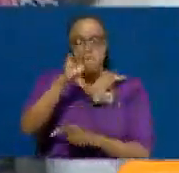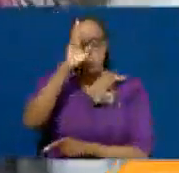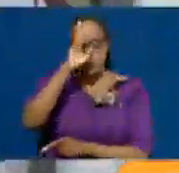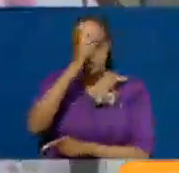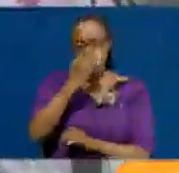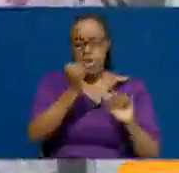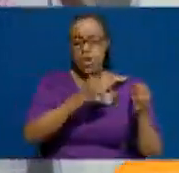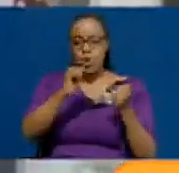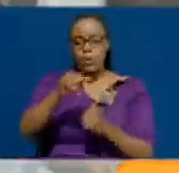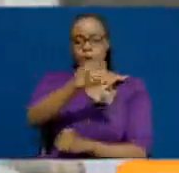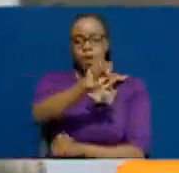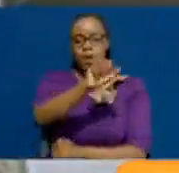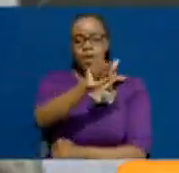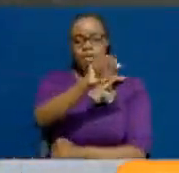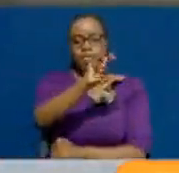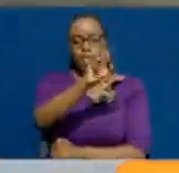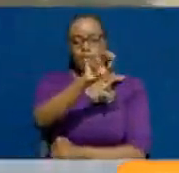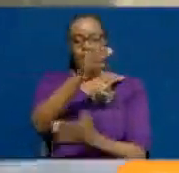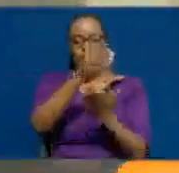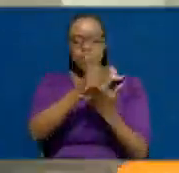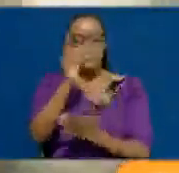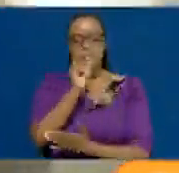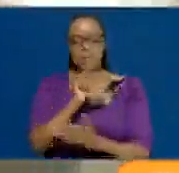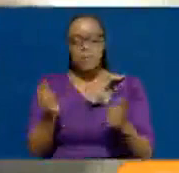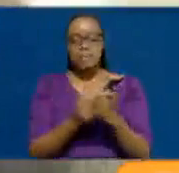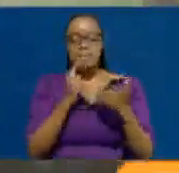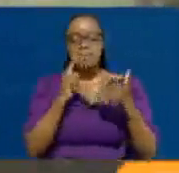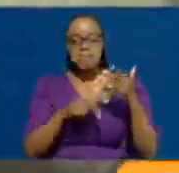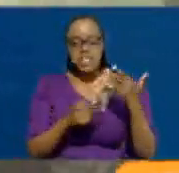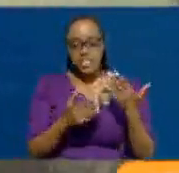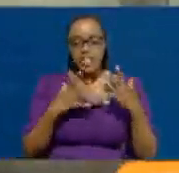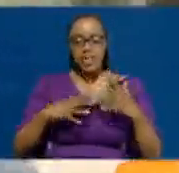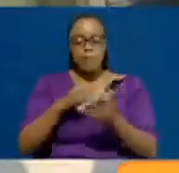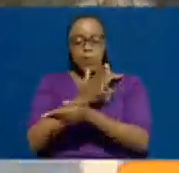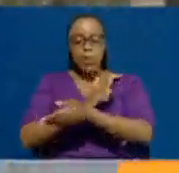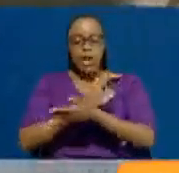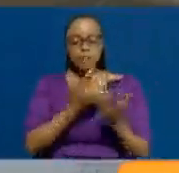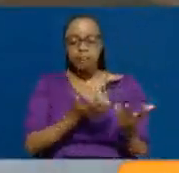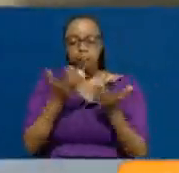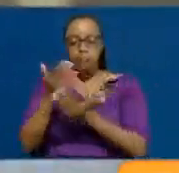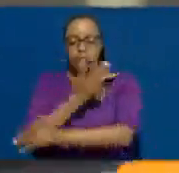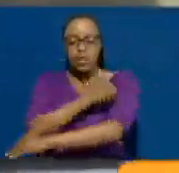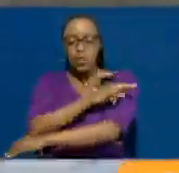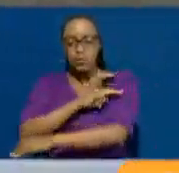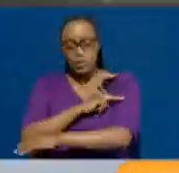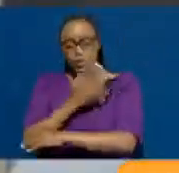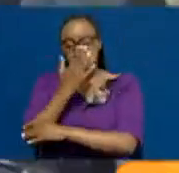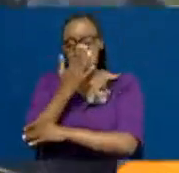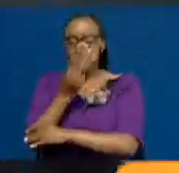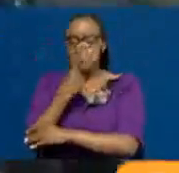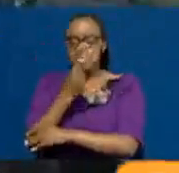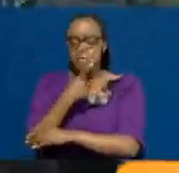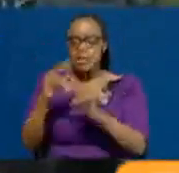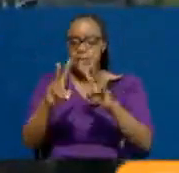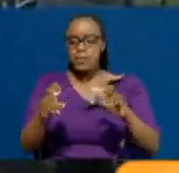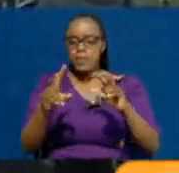huko Homa Bay, Samsom Ole Kinne, amethibitisha ajali hiyo akisema kuwa waliojeruhiwa wamekimbizwa hospitalini kwa matibabu, huku